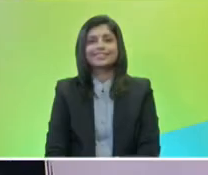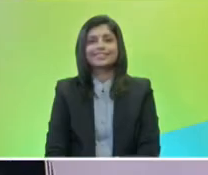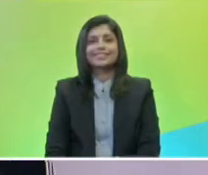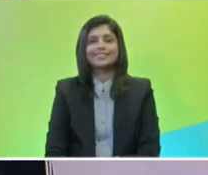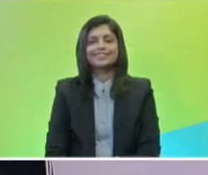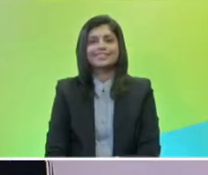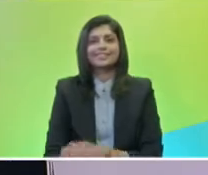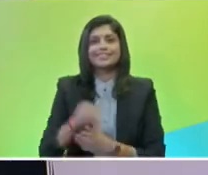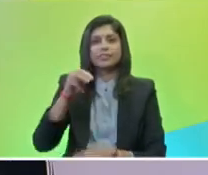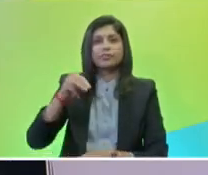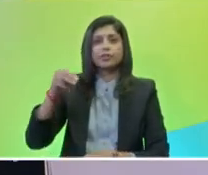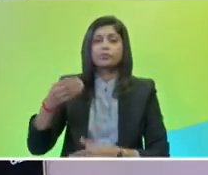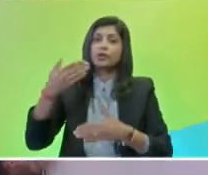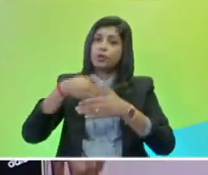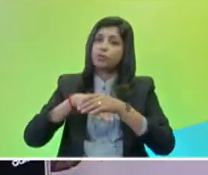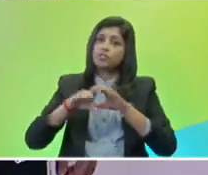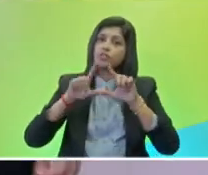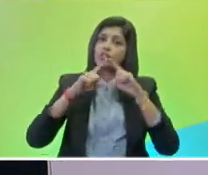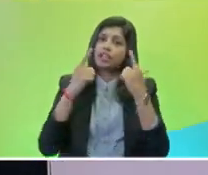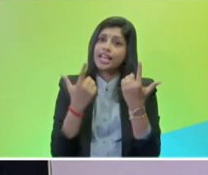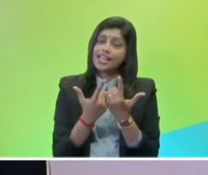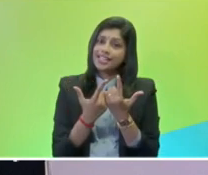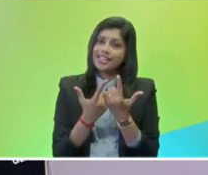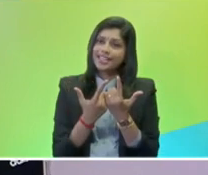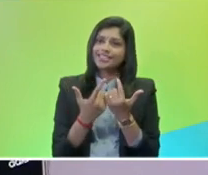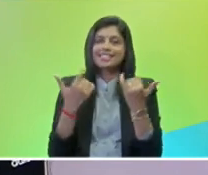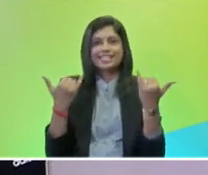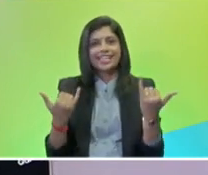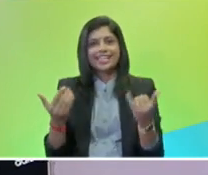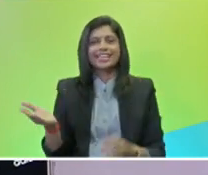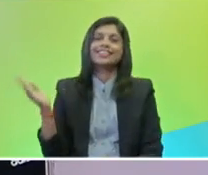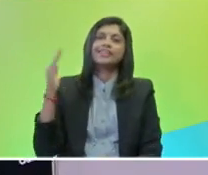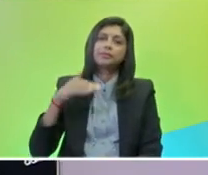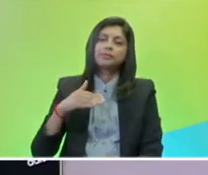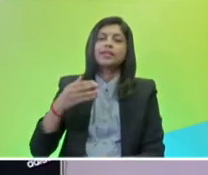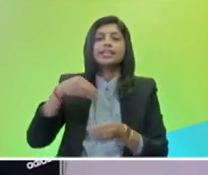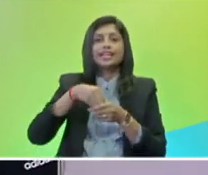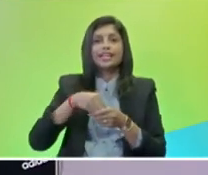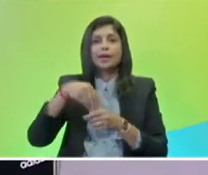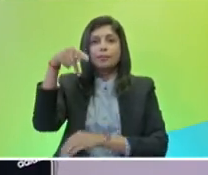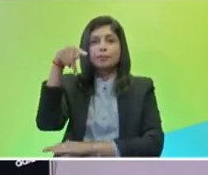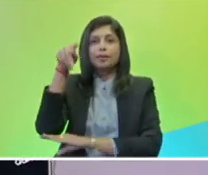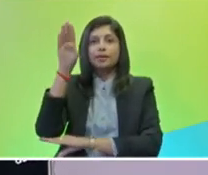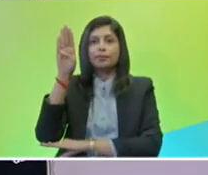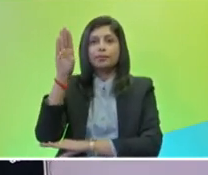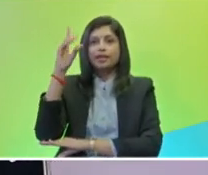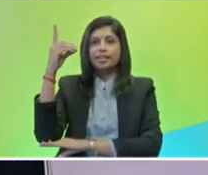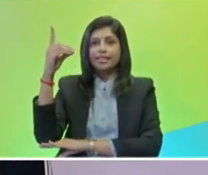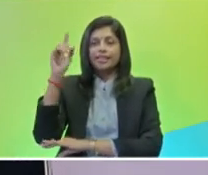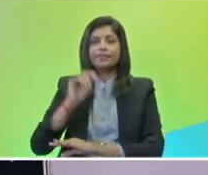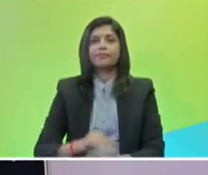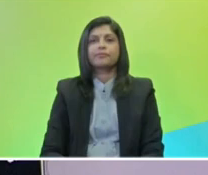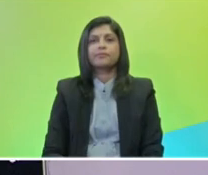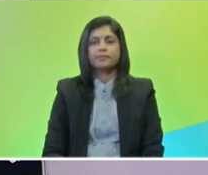murai-muri masuk ke kelas sebab kita dampun kembali lagi dalam pencak siram milik Dajjal bersama dengan murai yang cukup